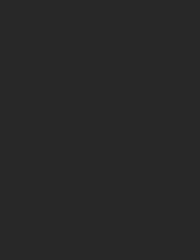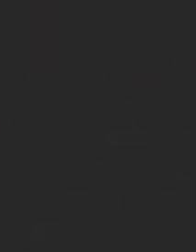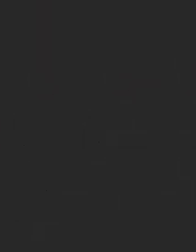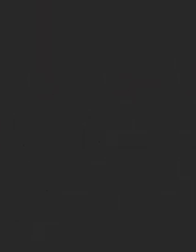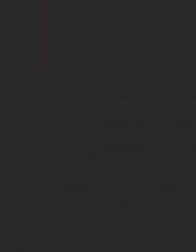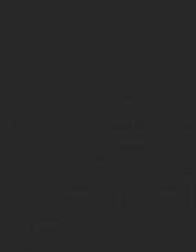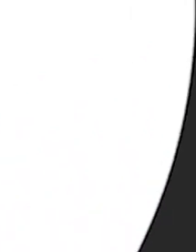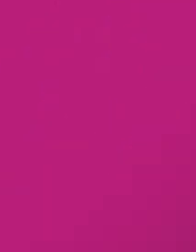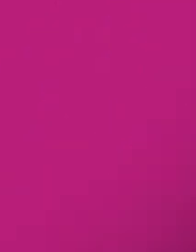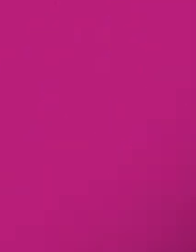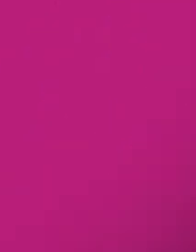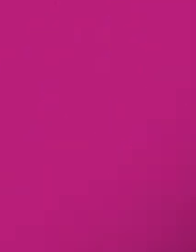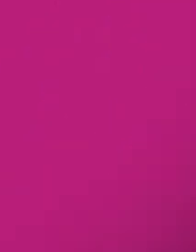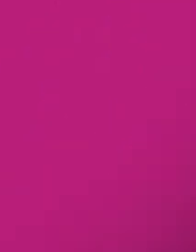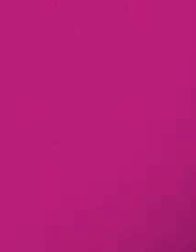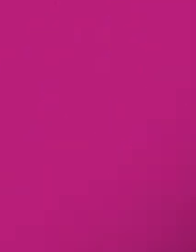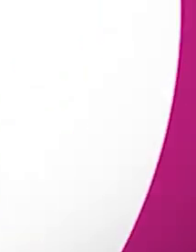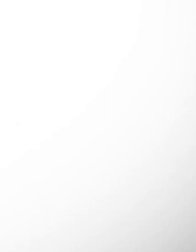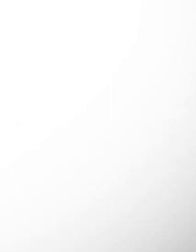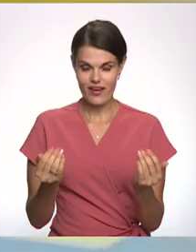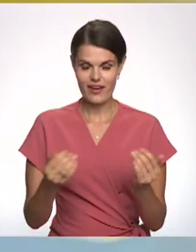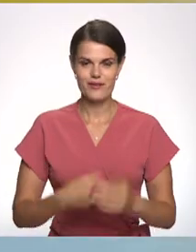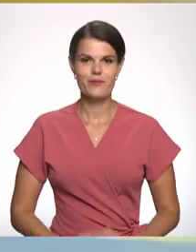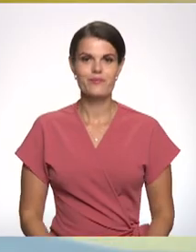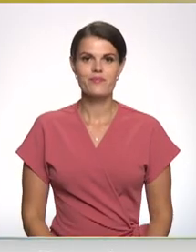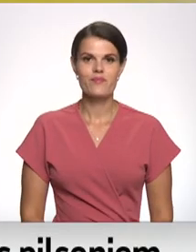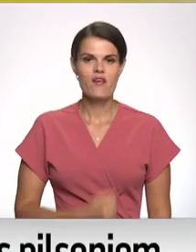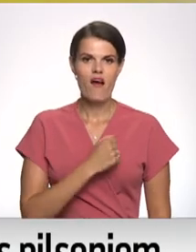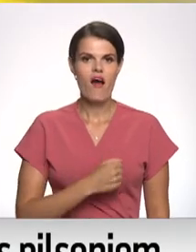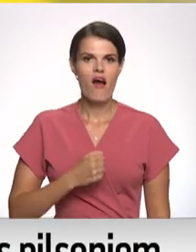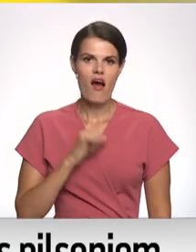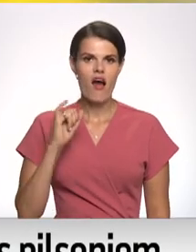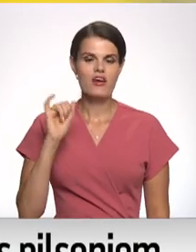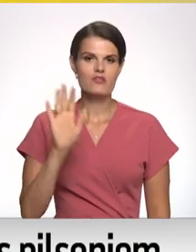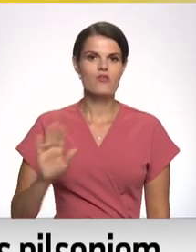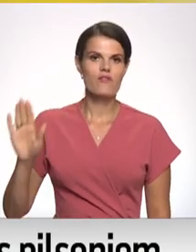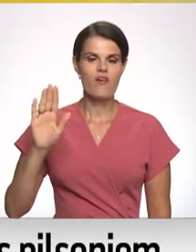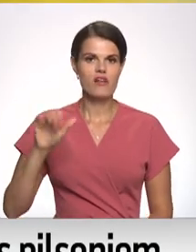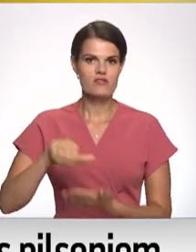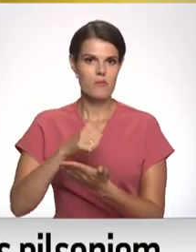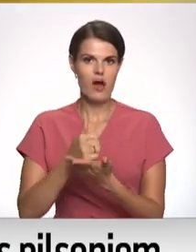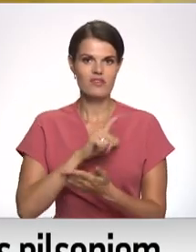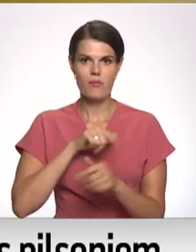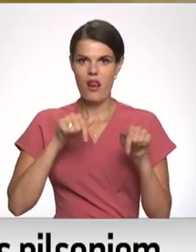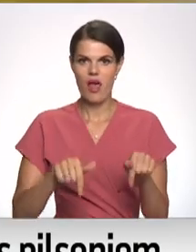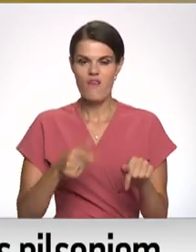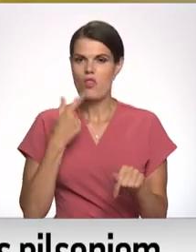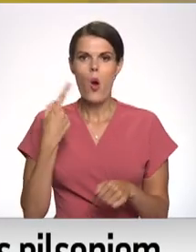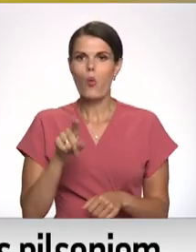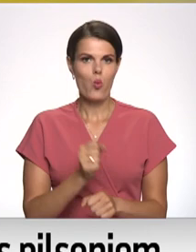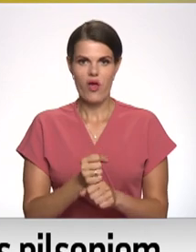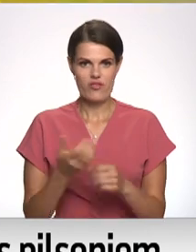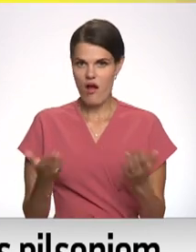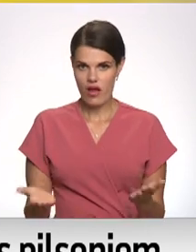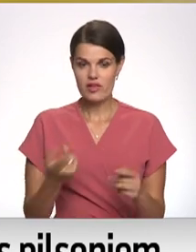Re, viss ēters ir te! Agresoru valsts pārstāvjiem Latvijā nav ko meklēt. Tādēļ termiņu